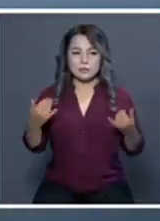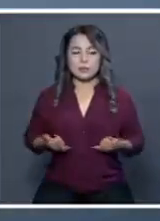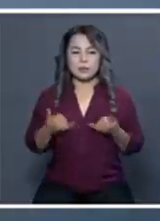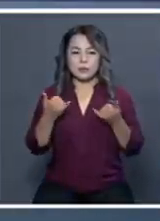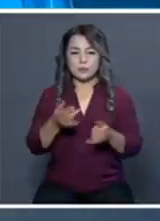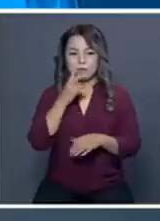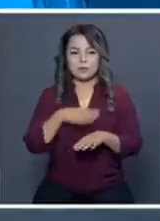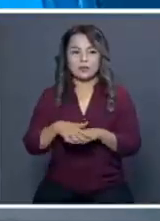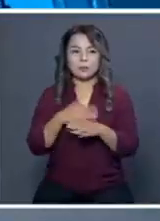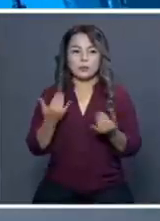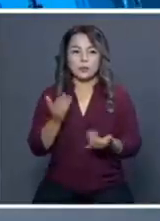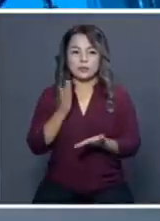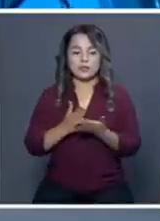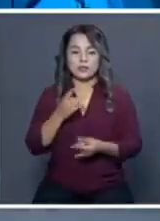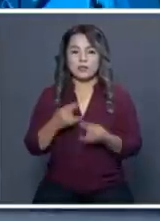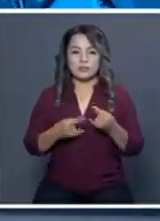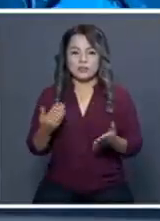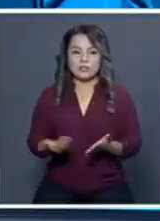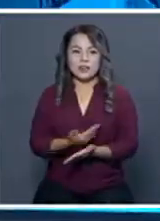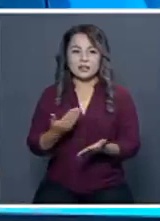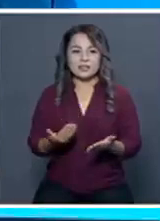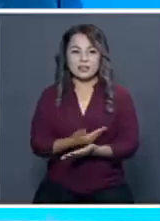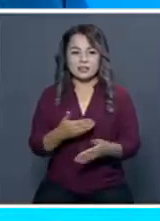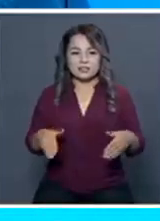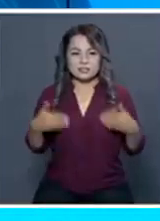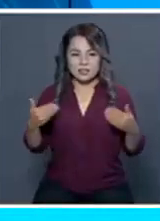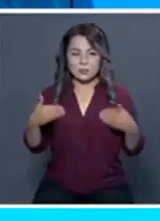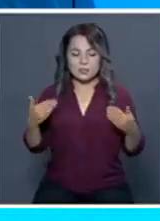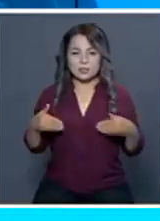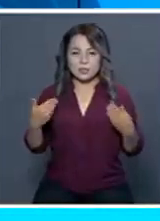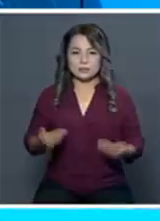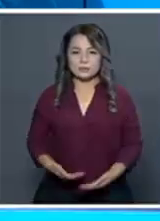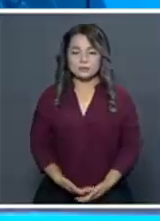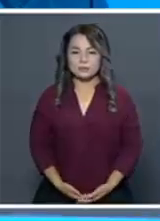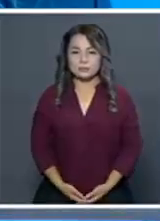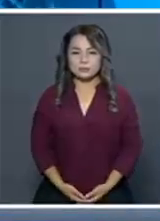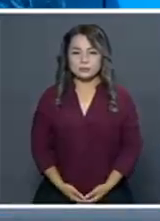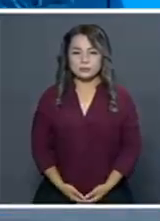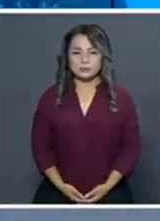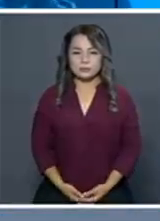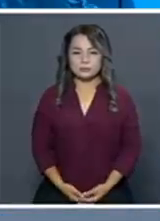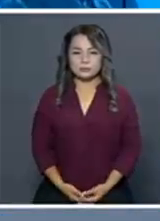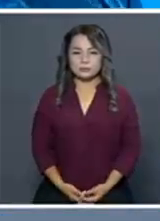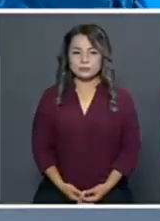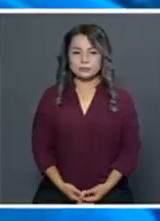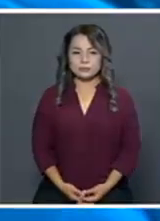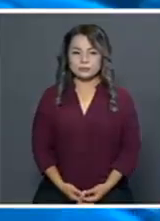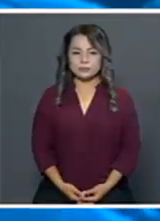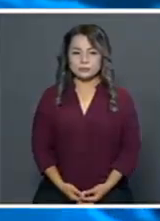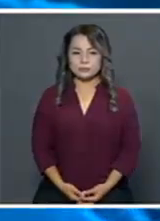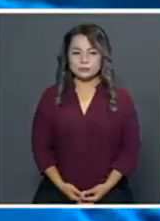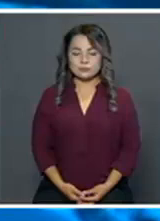Армысыздар, тікелей эфирде ақпарат. Сіздермен бірге мен Альбина Әшім, және сурда аудармашы Шырын Жанғабыл.